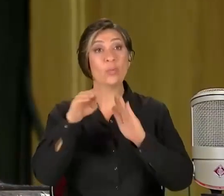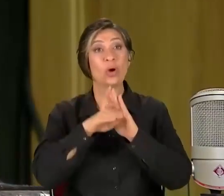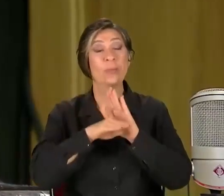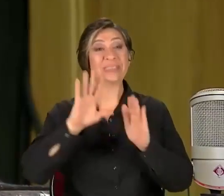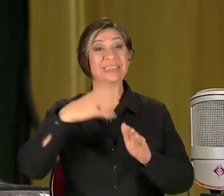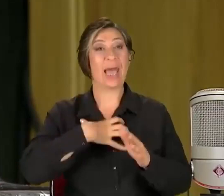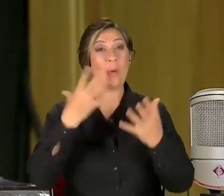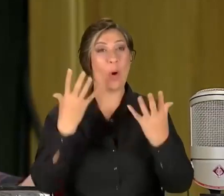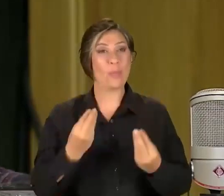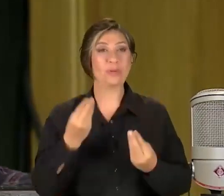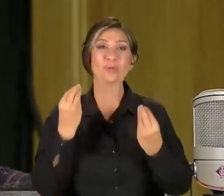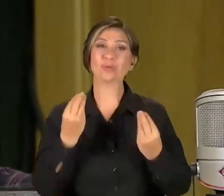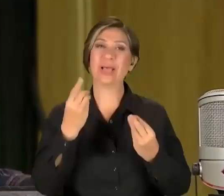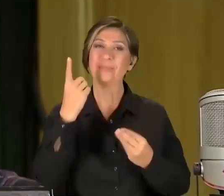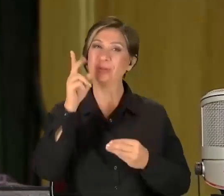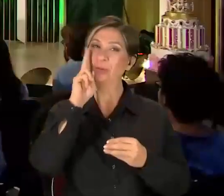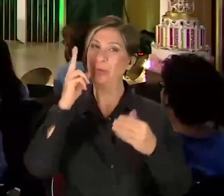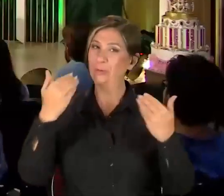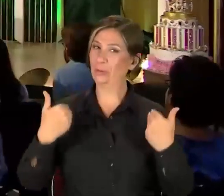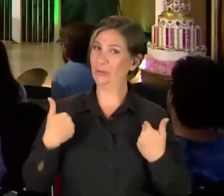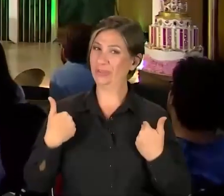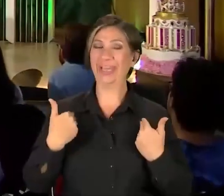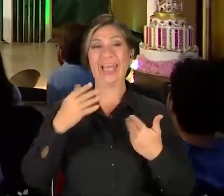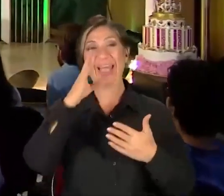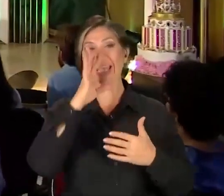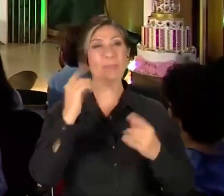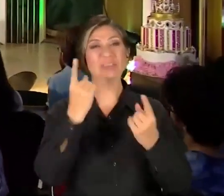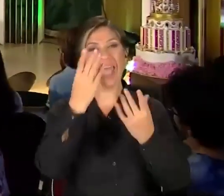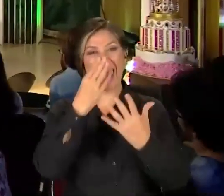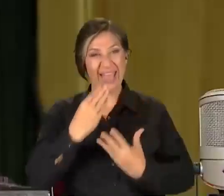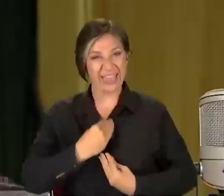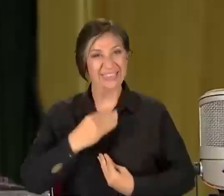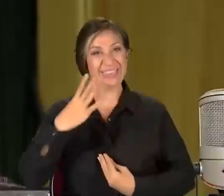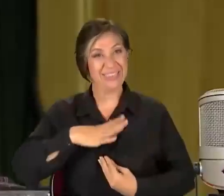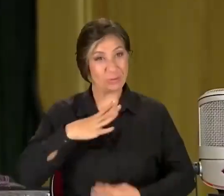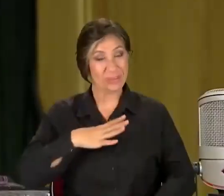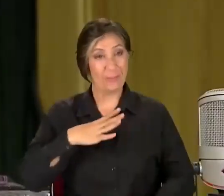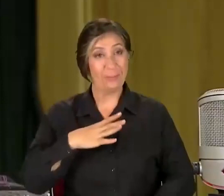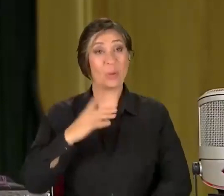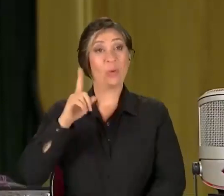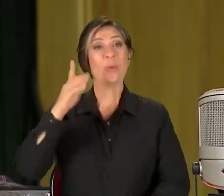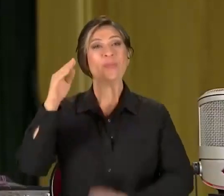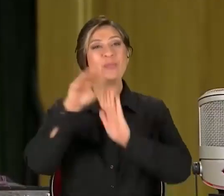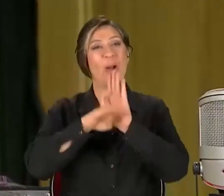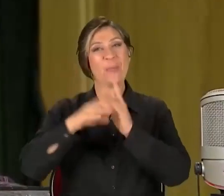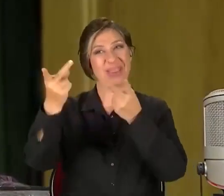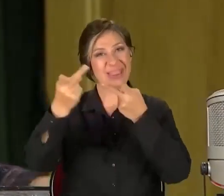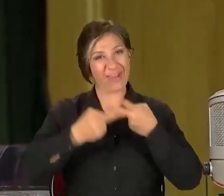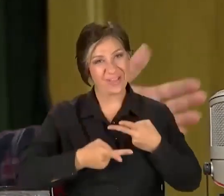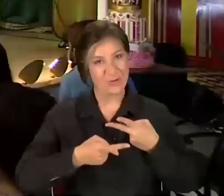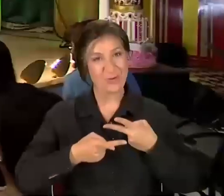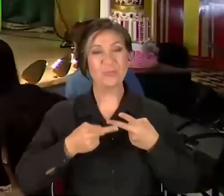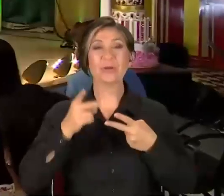programın sahibi olmanın güzel sonuçlarından biri. Kim bana bir şey hediye etsin istiyorsam onu programa